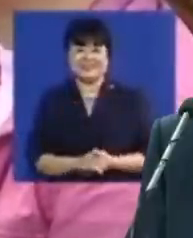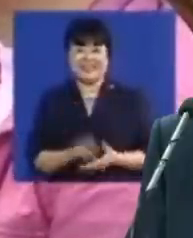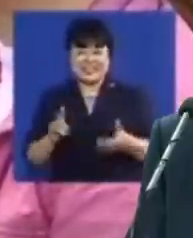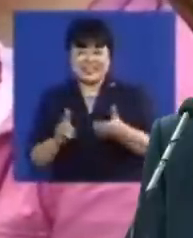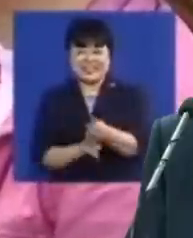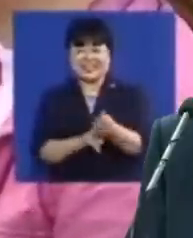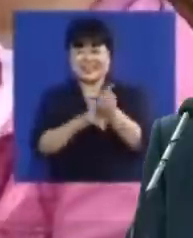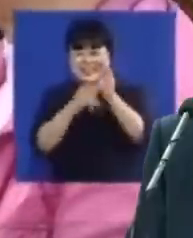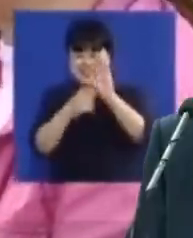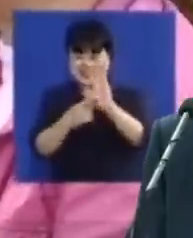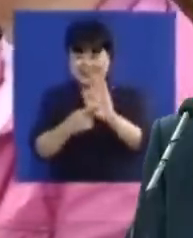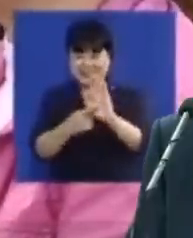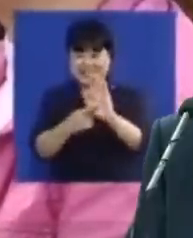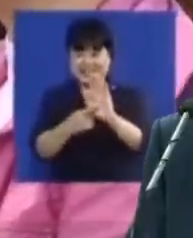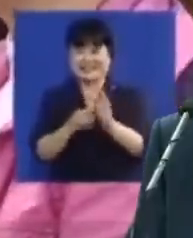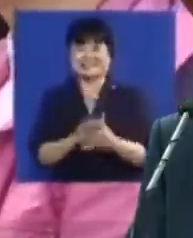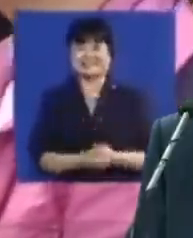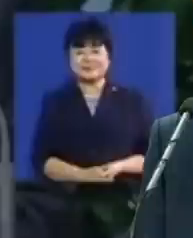기적이 일어날 것 아닌 것입니까?